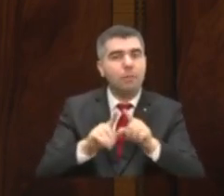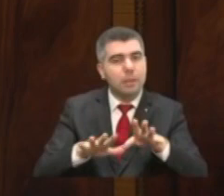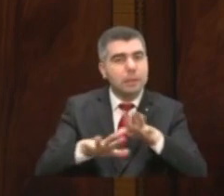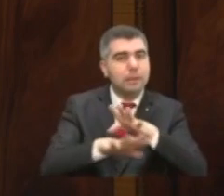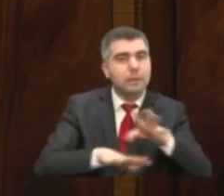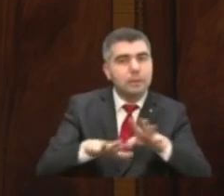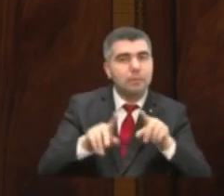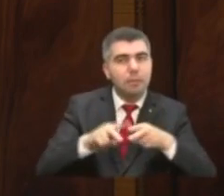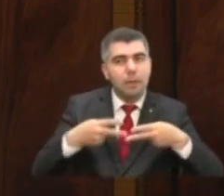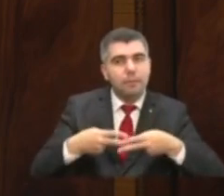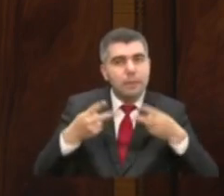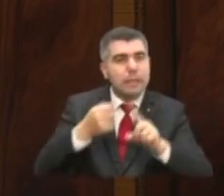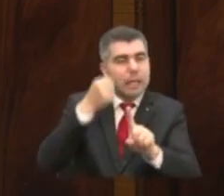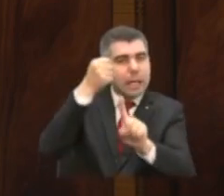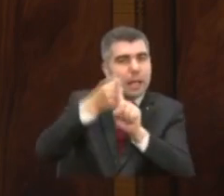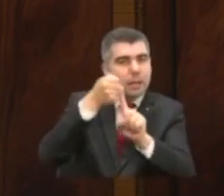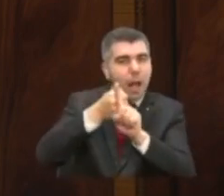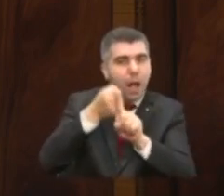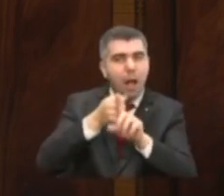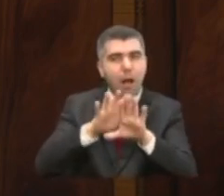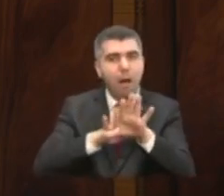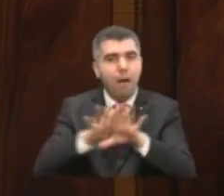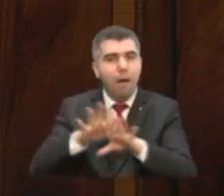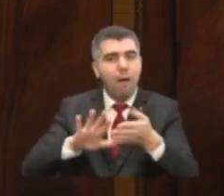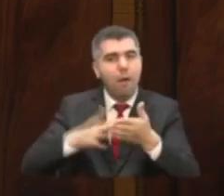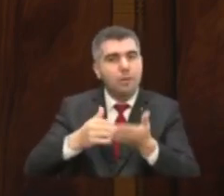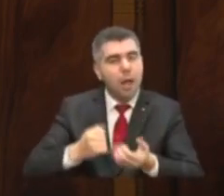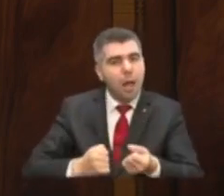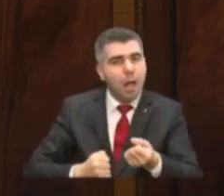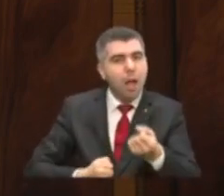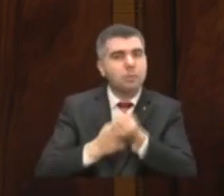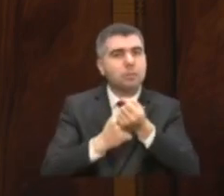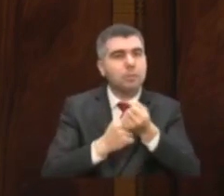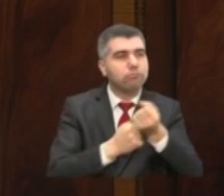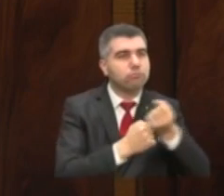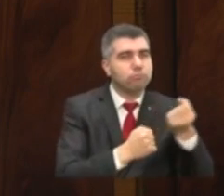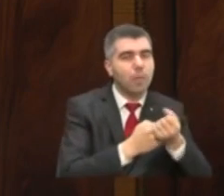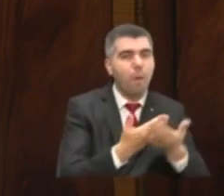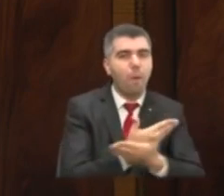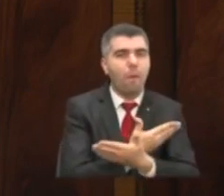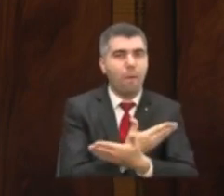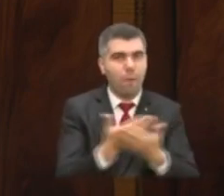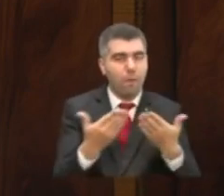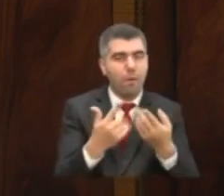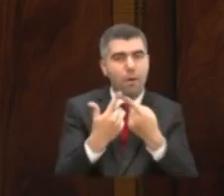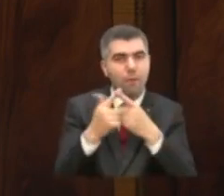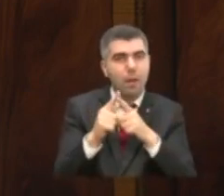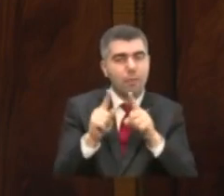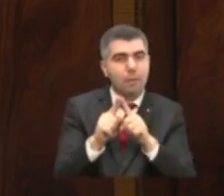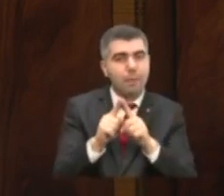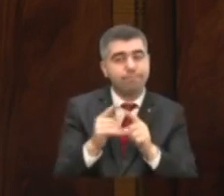بذلك مدخلا لإصلاح وضع قدرات المغاربة في مختلف المجالات بعدما وصلت